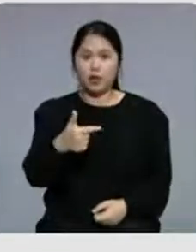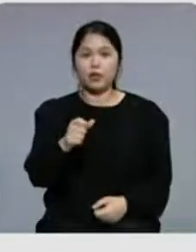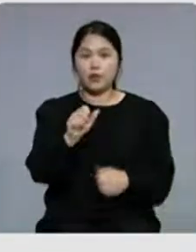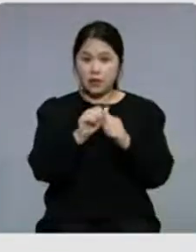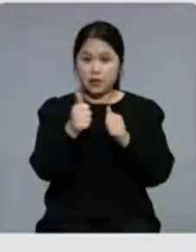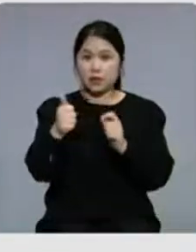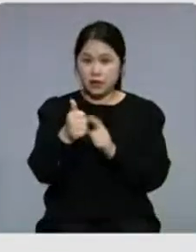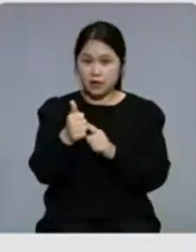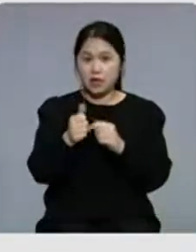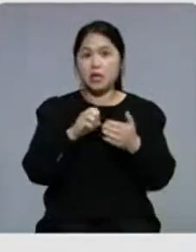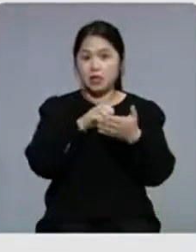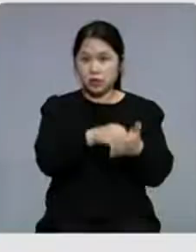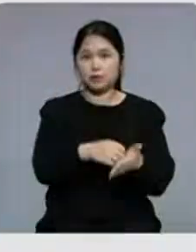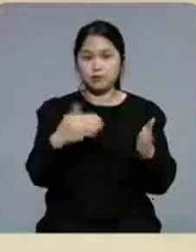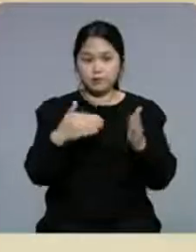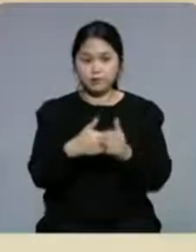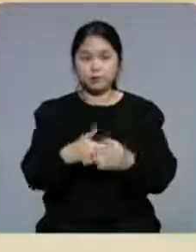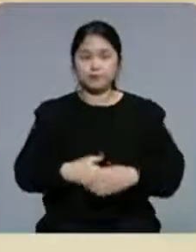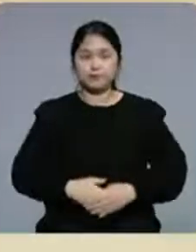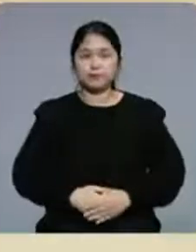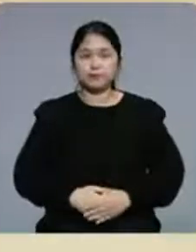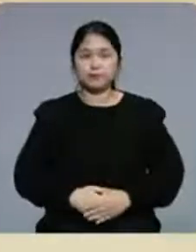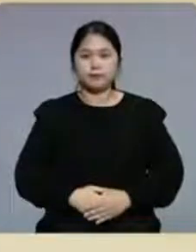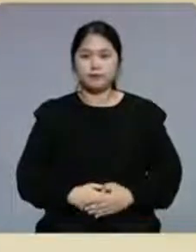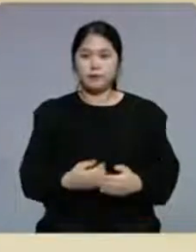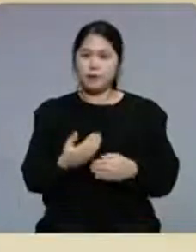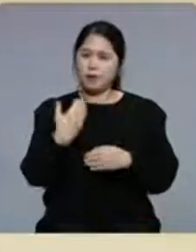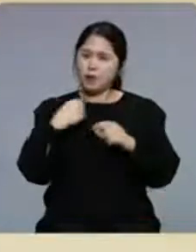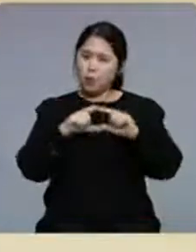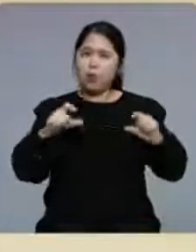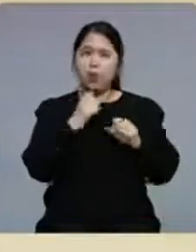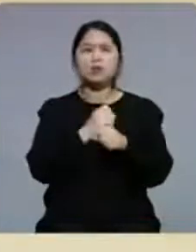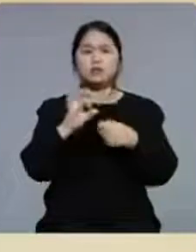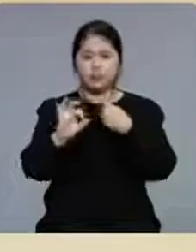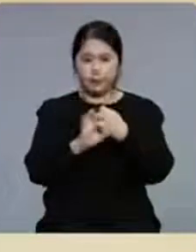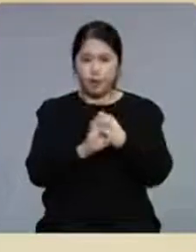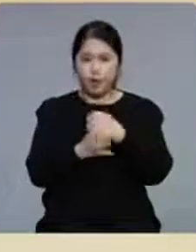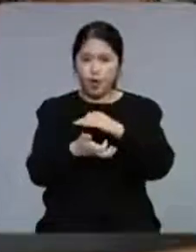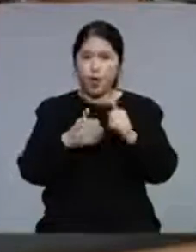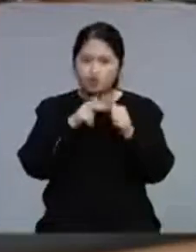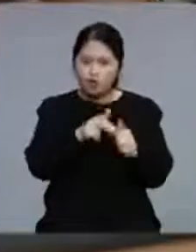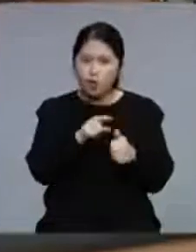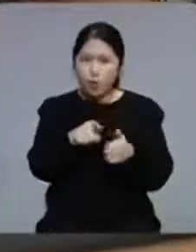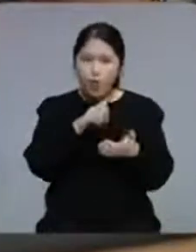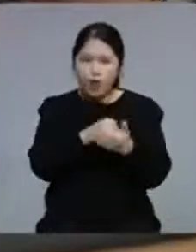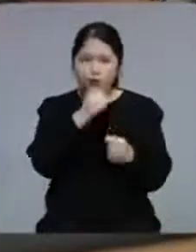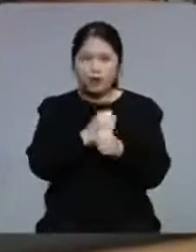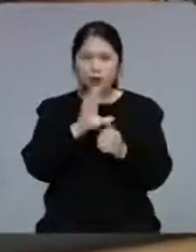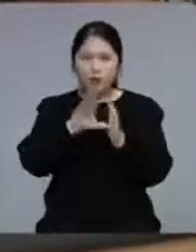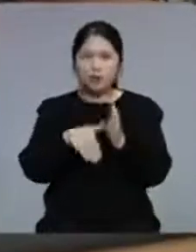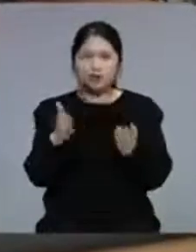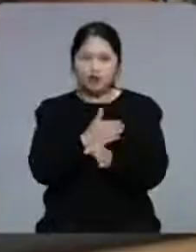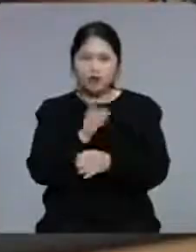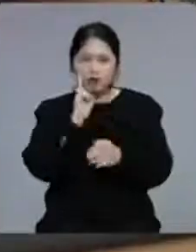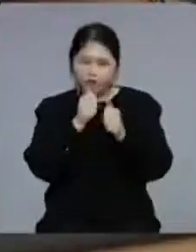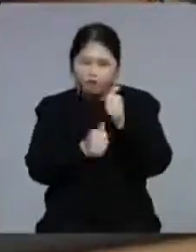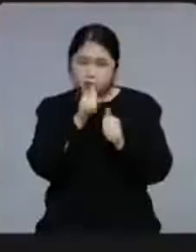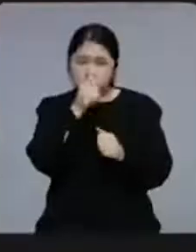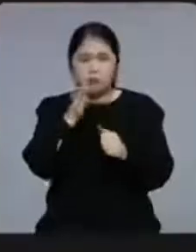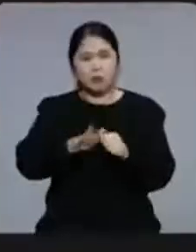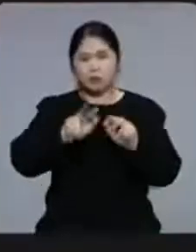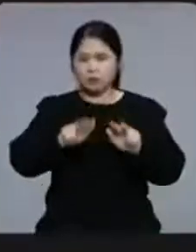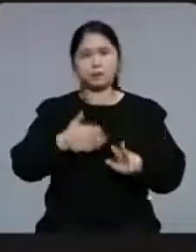전북 대표가 등록했습니다. 예년 같으면 예비후보 등록부터 선거 열기가 올랐을 텐데 이번엔